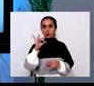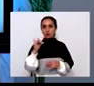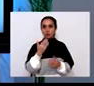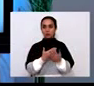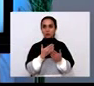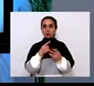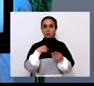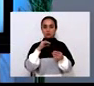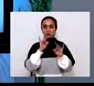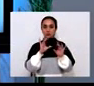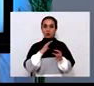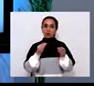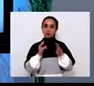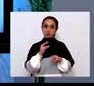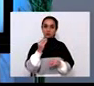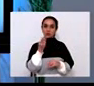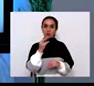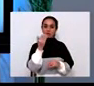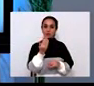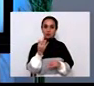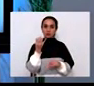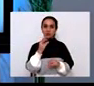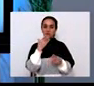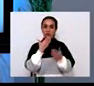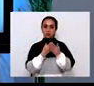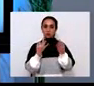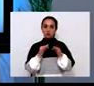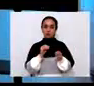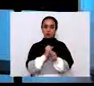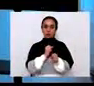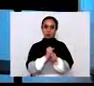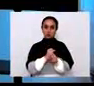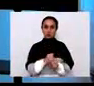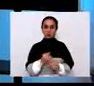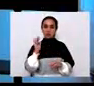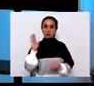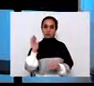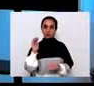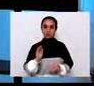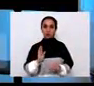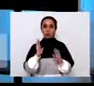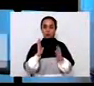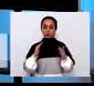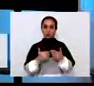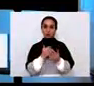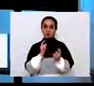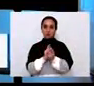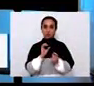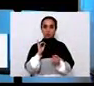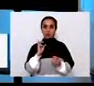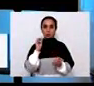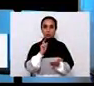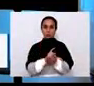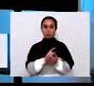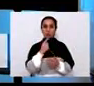мы разобрали, остальные для вас, для самостоятельной работы. До свидания. До новых встреч на